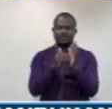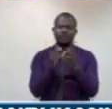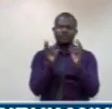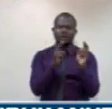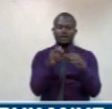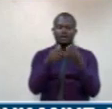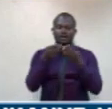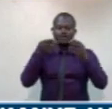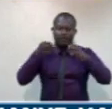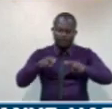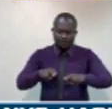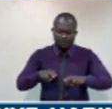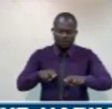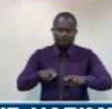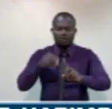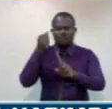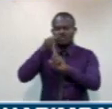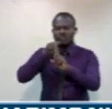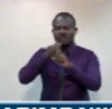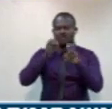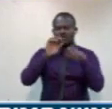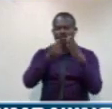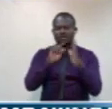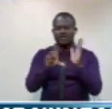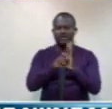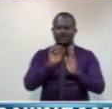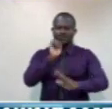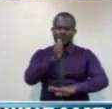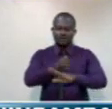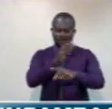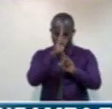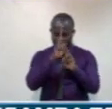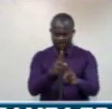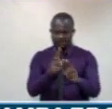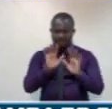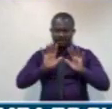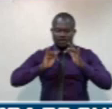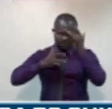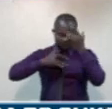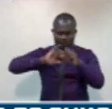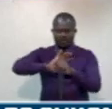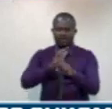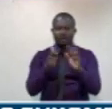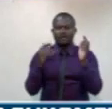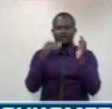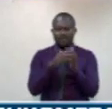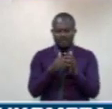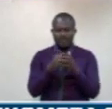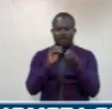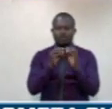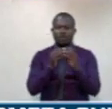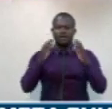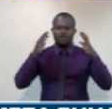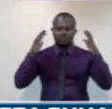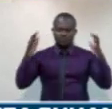n'ubundi habaho guharanira yuko amabwiriza yashyizweho yubahirizwa yo kwirinda COVID, ariko noneho umubare